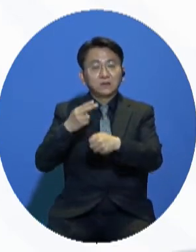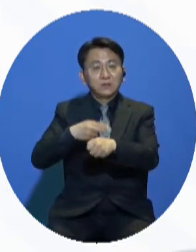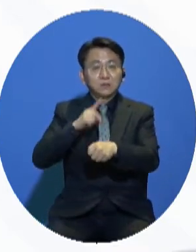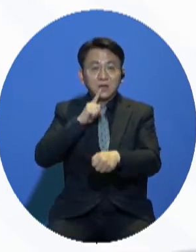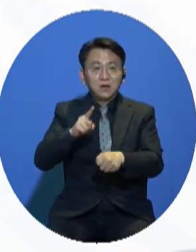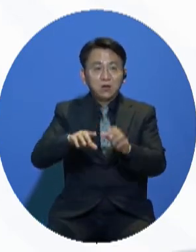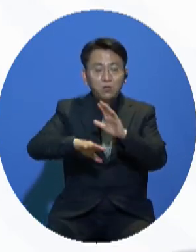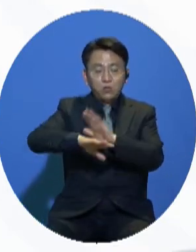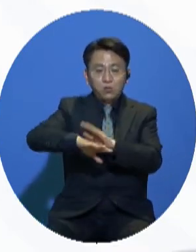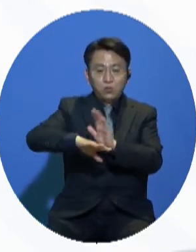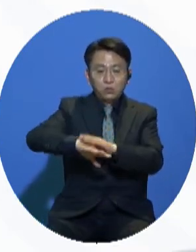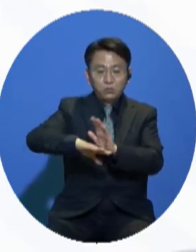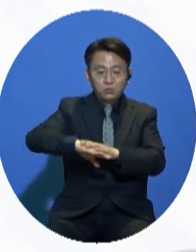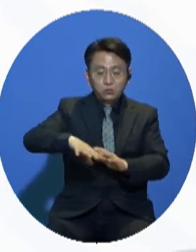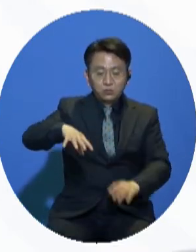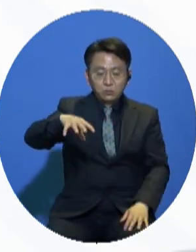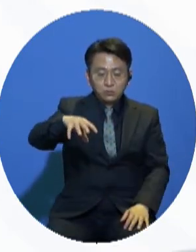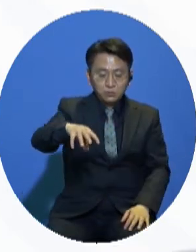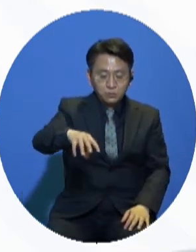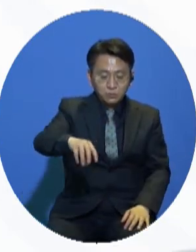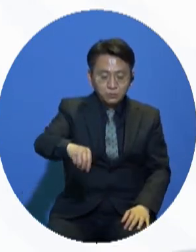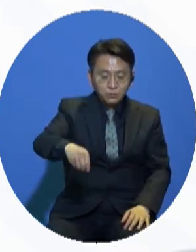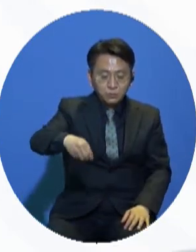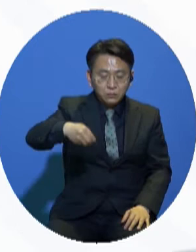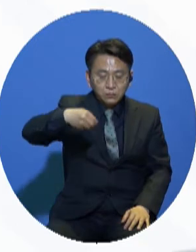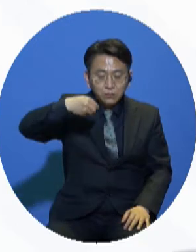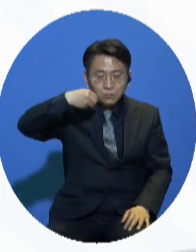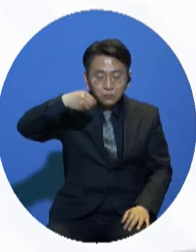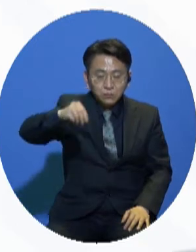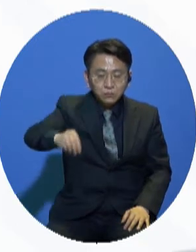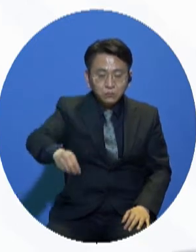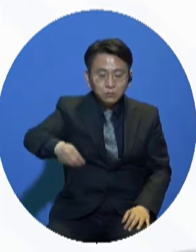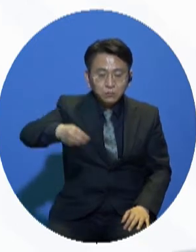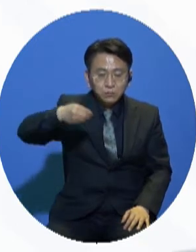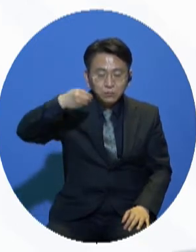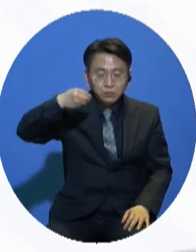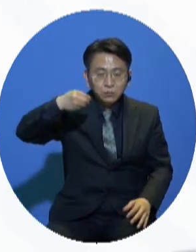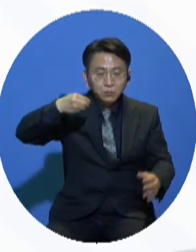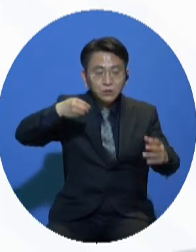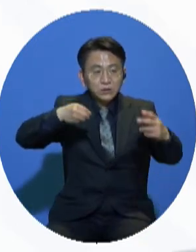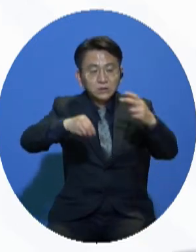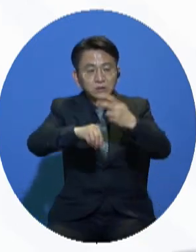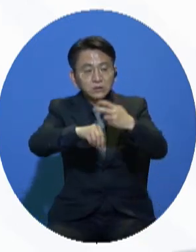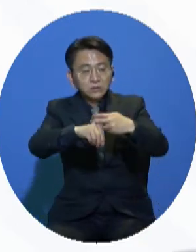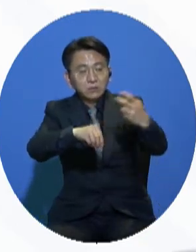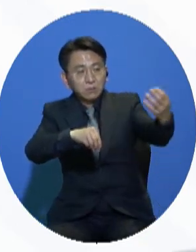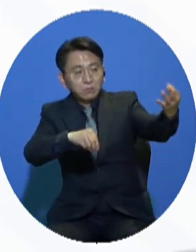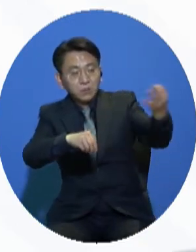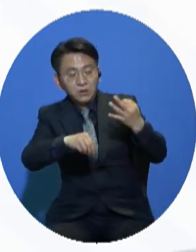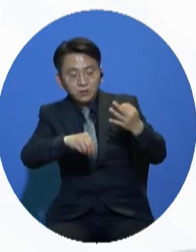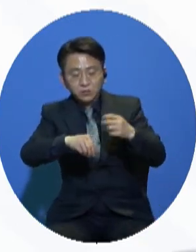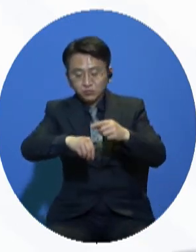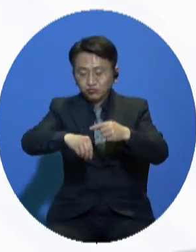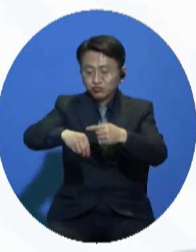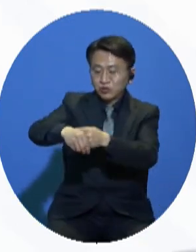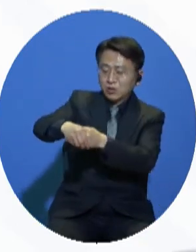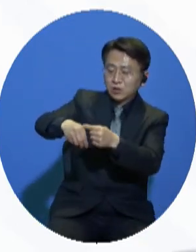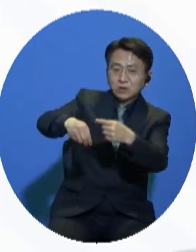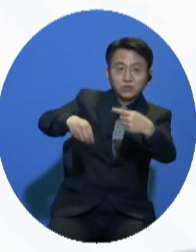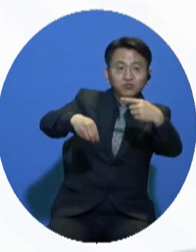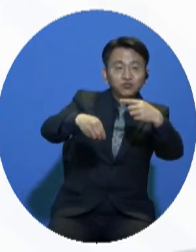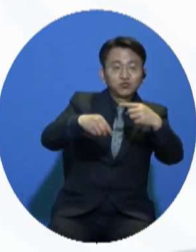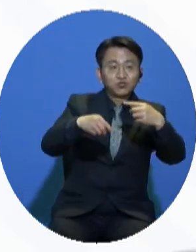my hand. 오른손으로 And he 음식을 turned to 먹는 my 것을 mum and 보게 said, 되었습니다. "What's he doing? 근데 제가 Why is he eating with his right hand?" 주사 And my mum 바늘에 said, 꽂혀 있었거든요. 근데